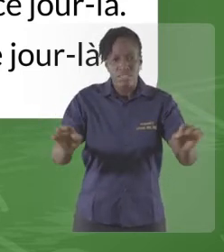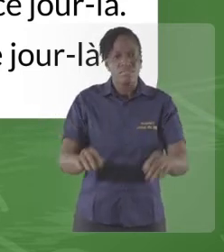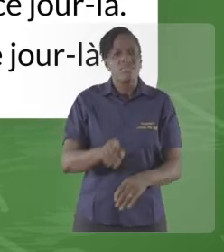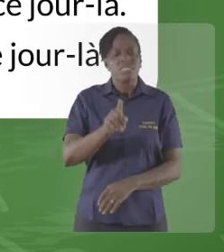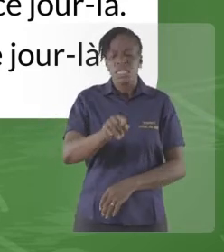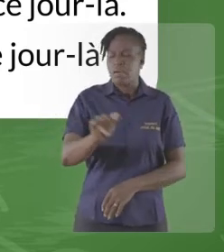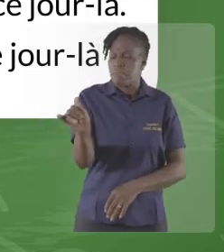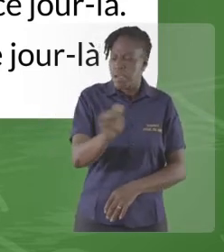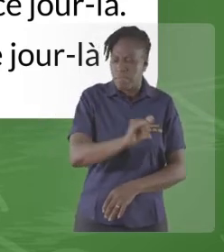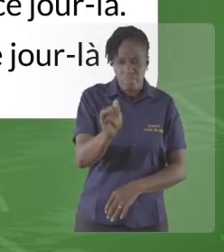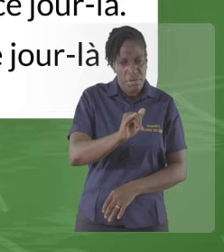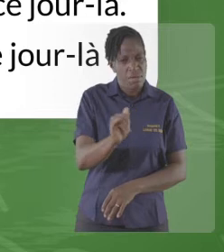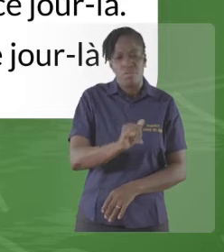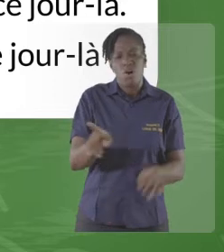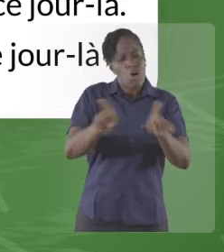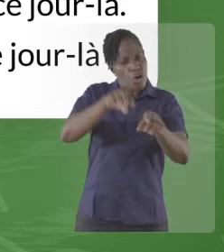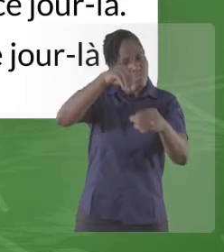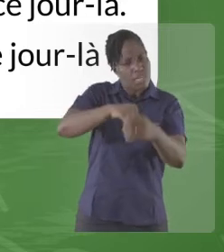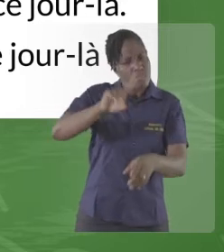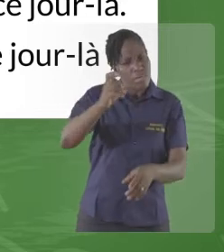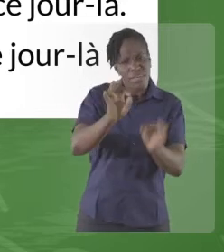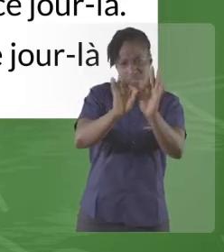mêmes que dans la première phrase.